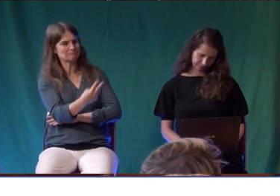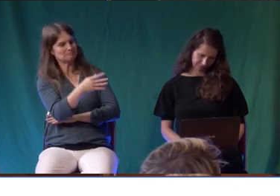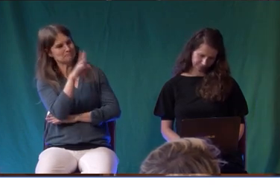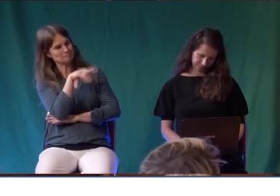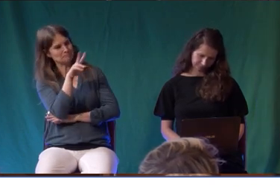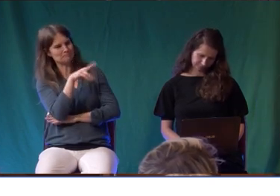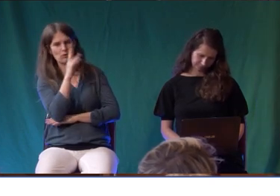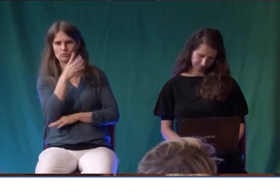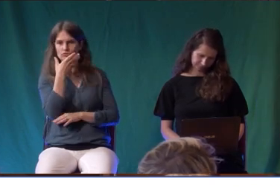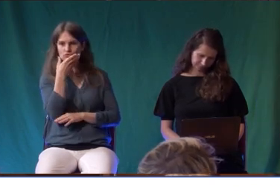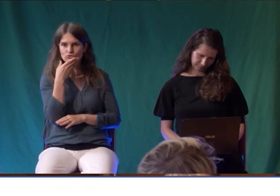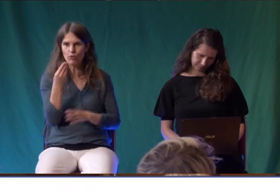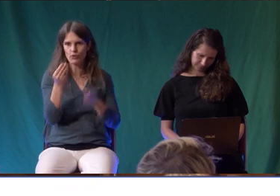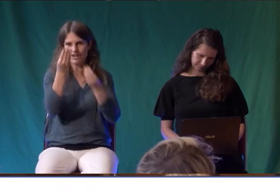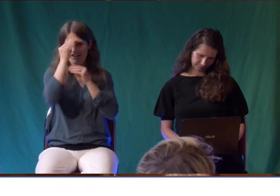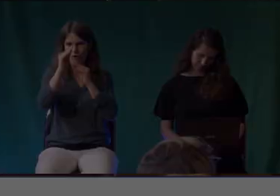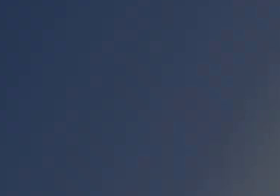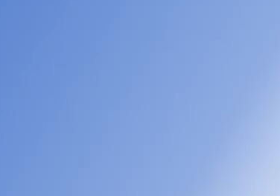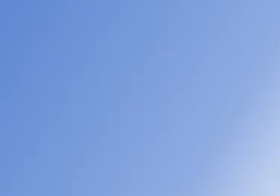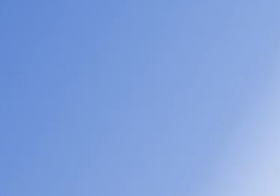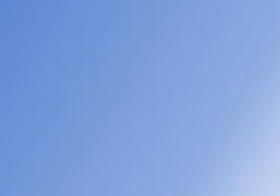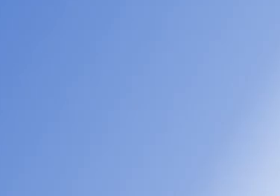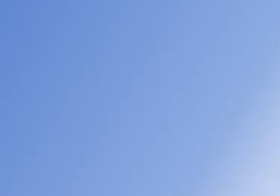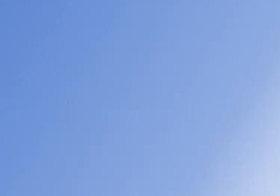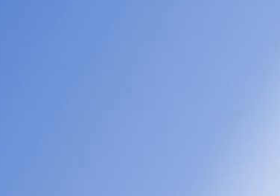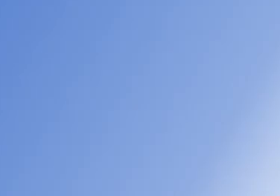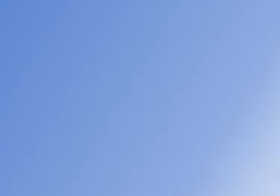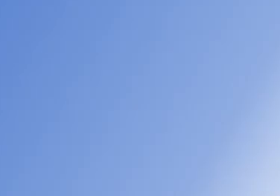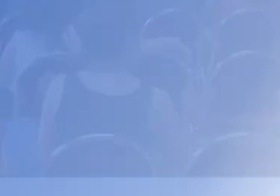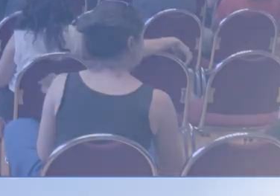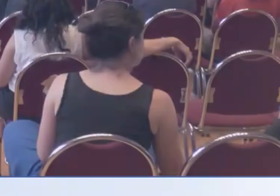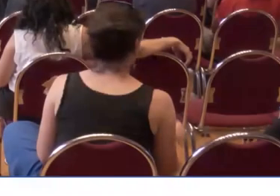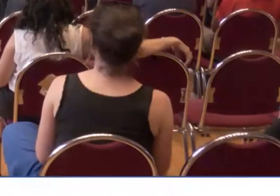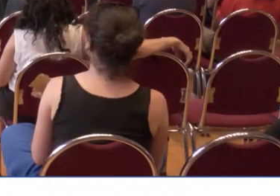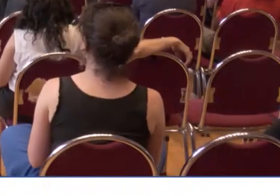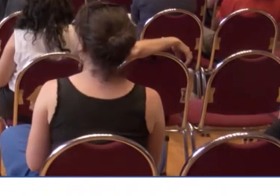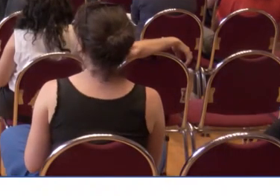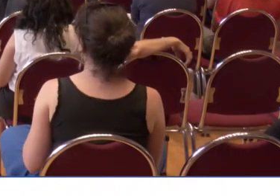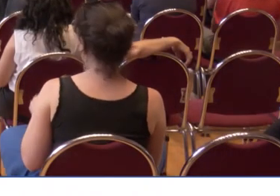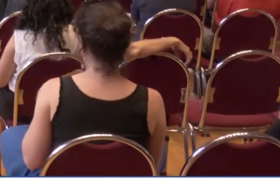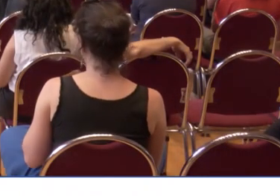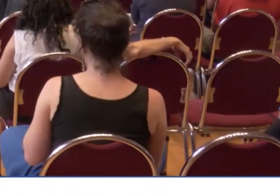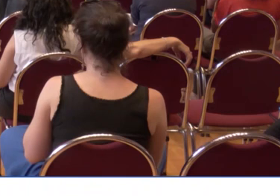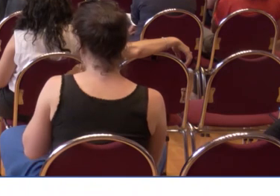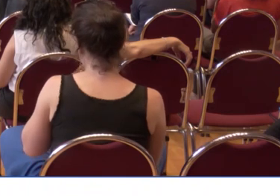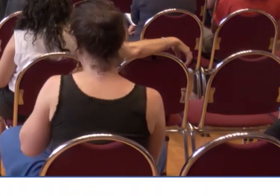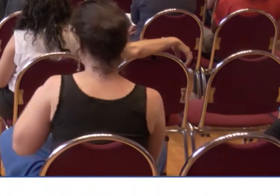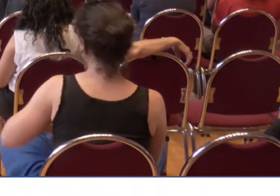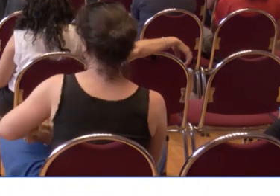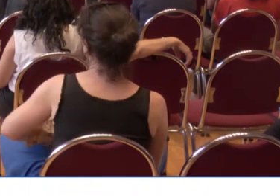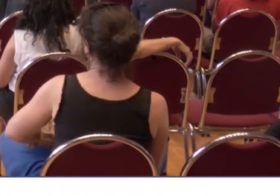all dieser wertvollen Informationen und ich habe herzlich Willkommen zu Workshop 4 nämlich der